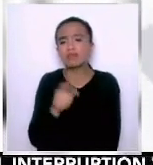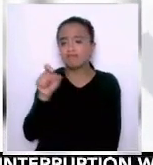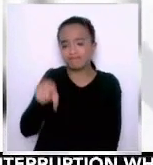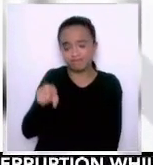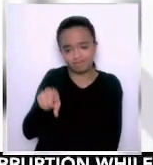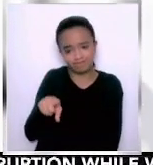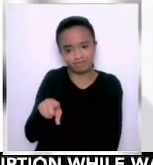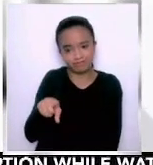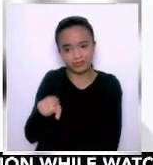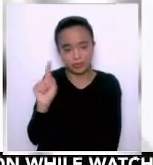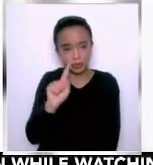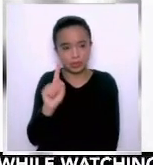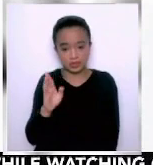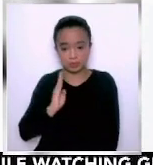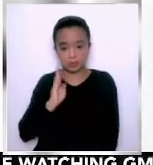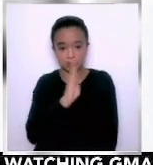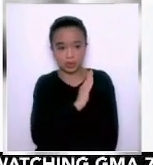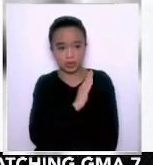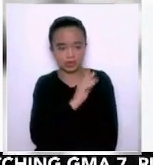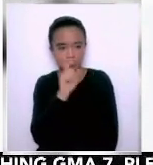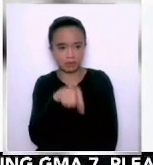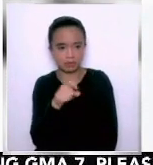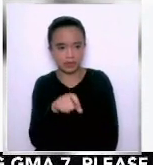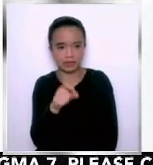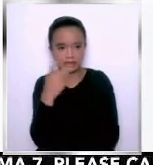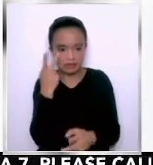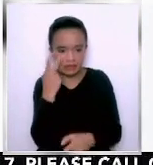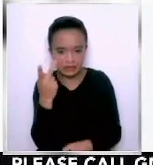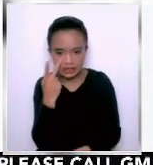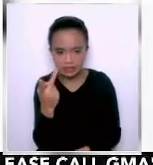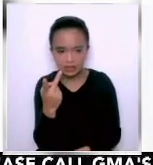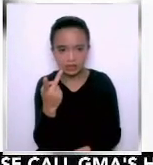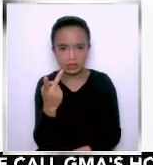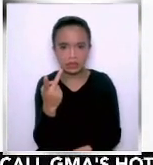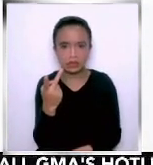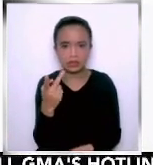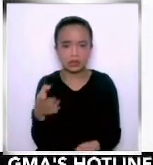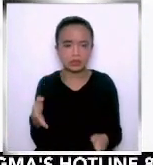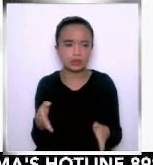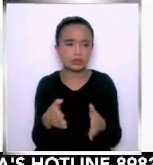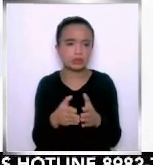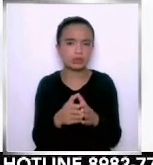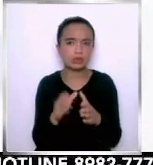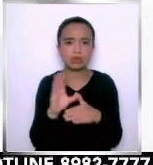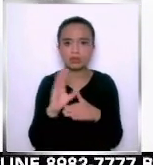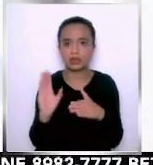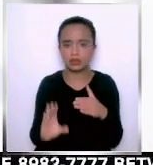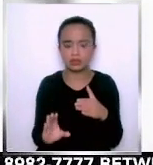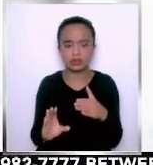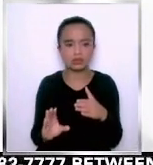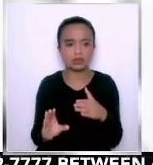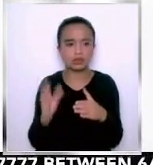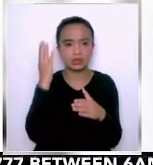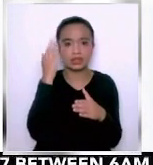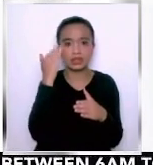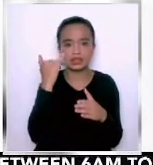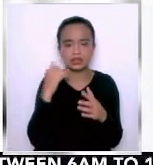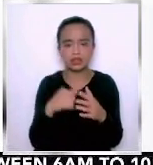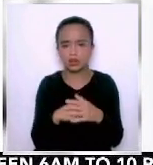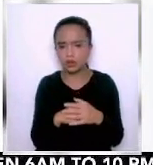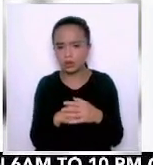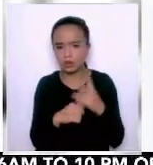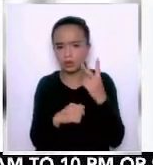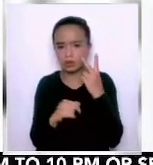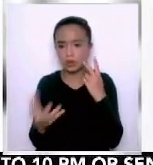ay holistic, all-encompassing, taking into consideration the viability dun sa operators na